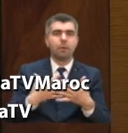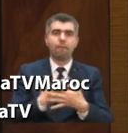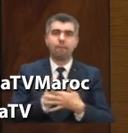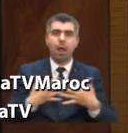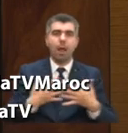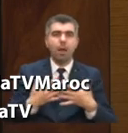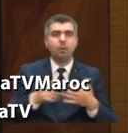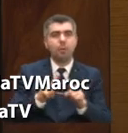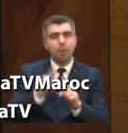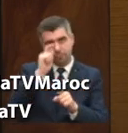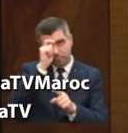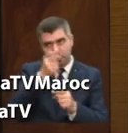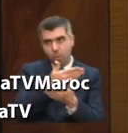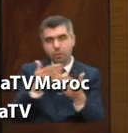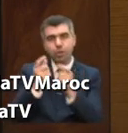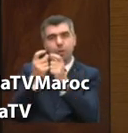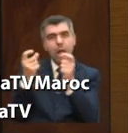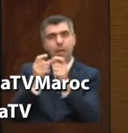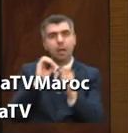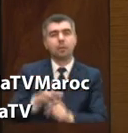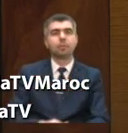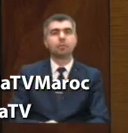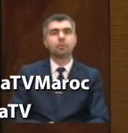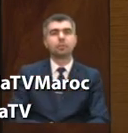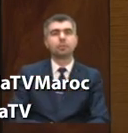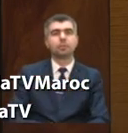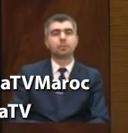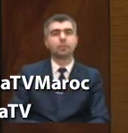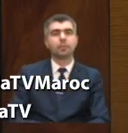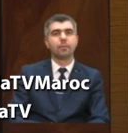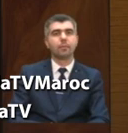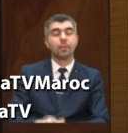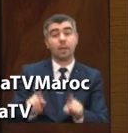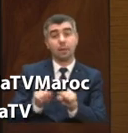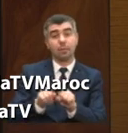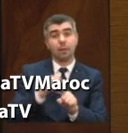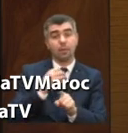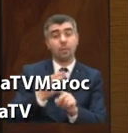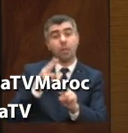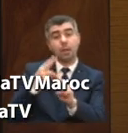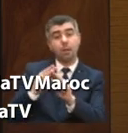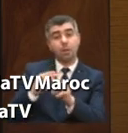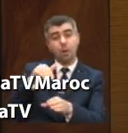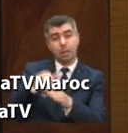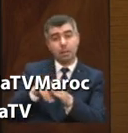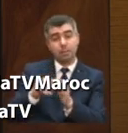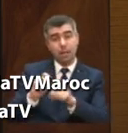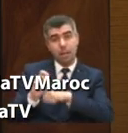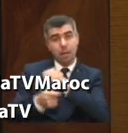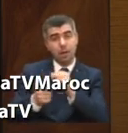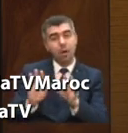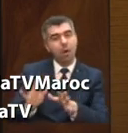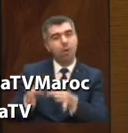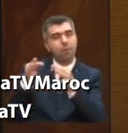المقاولة المواطنة. وعلاقة بما تقدم أود أن أدلي باسم الفريق ببعض الملاحظات